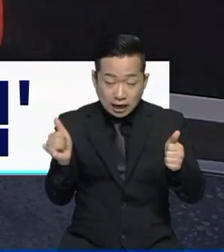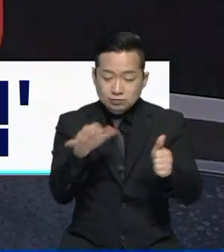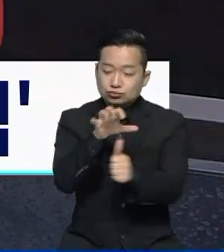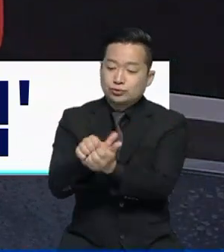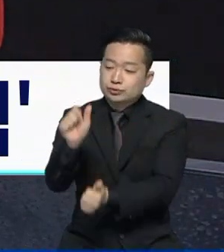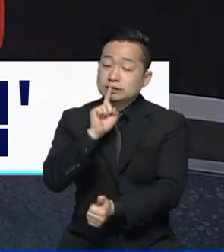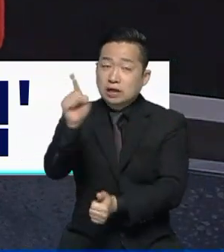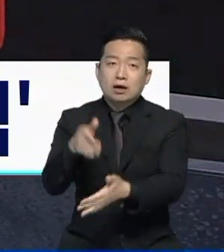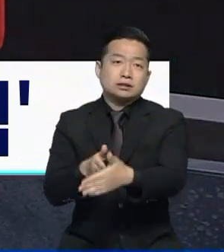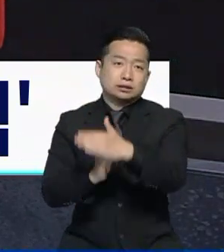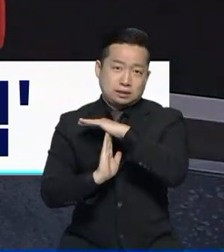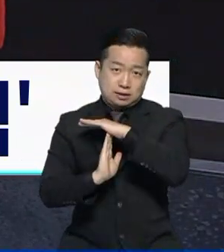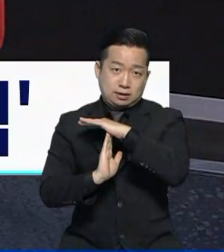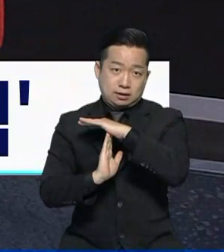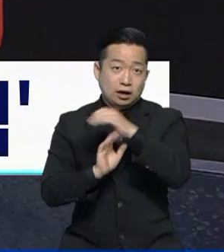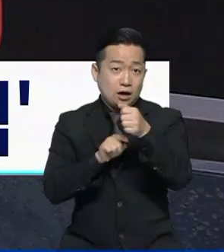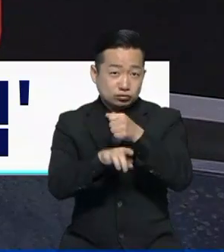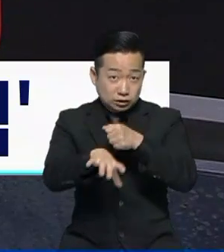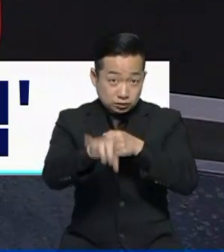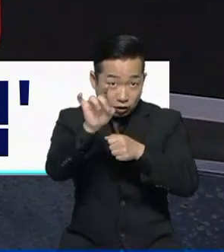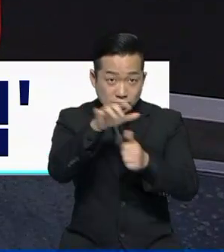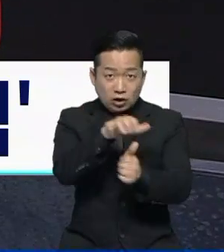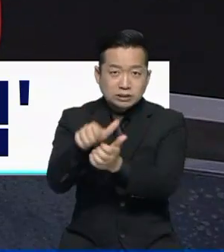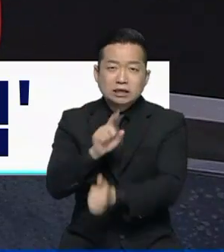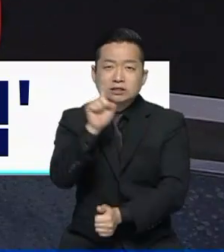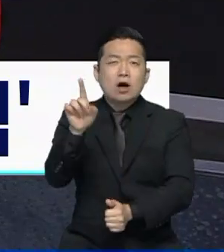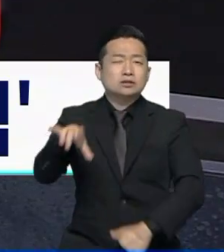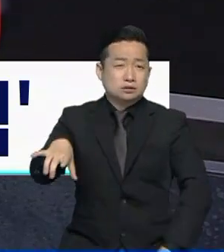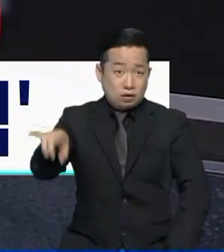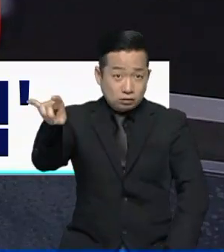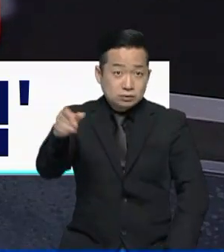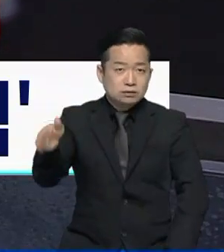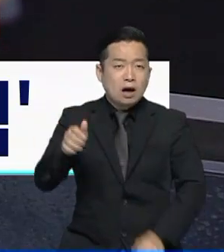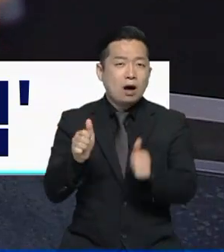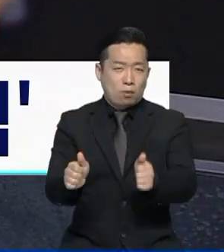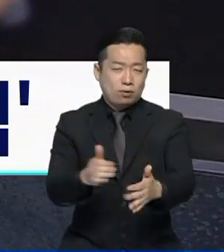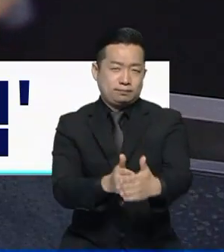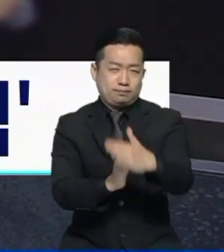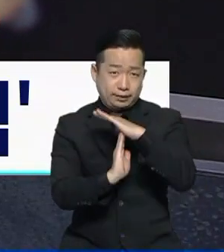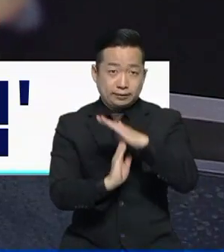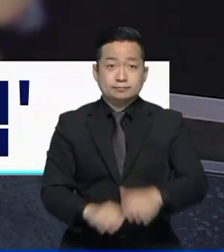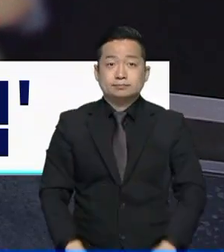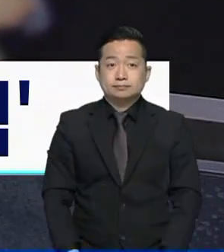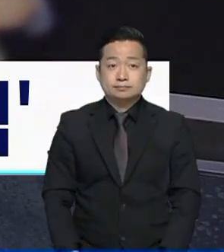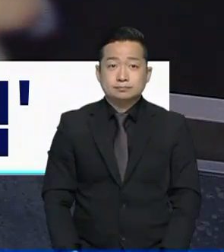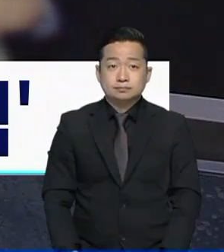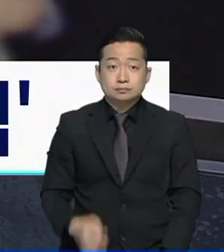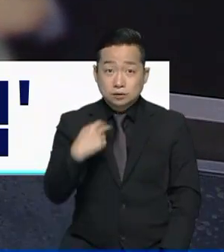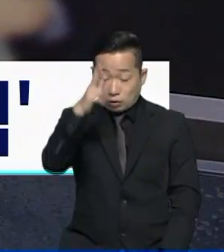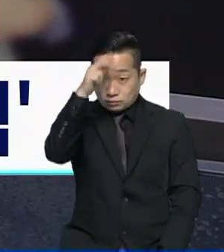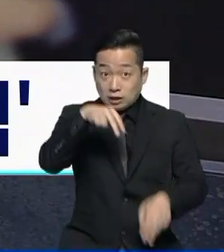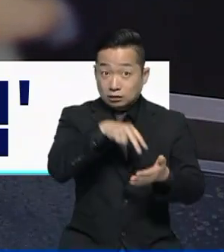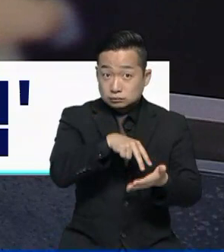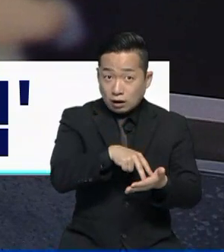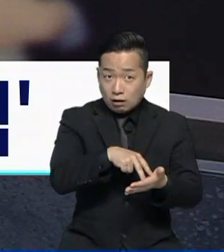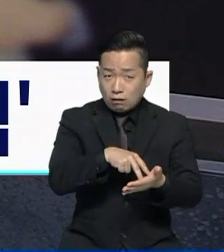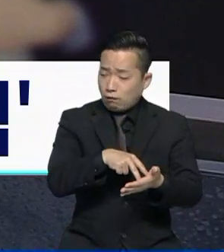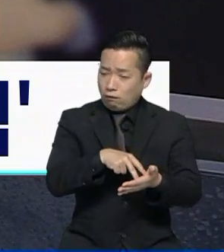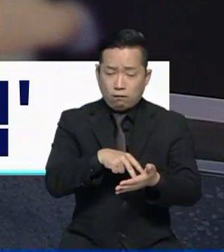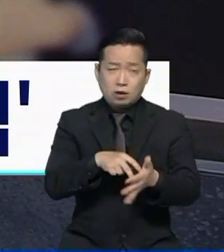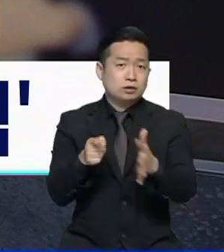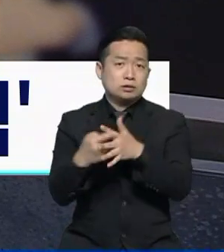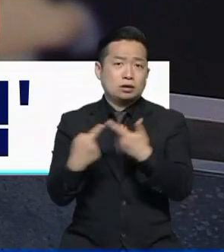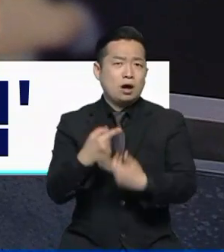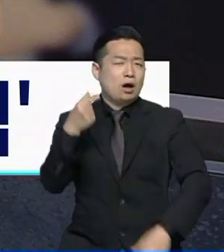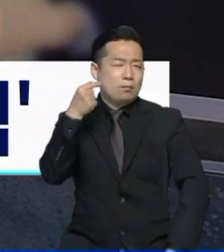이번 사건을 수사하면서 처음으로 영장을 청구한 건데 법원이 받아들이지 않은 겁니다. 검찰은 상식적으로